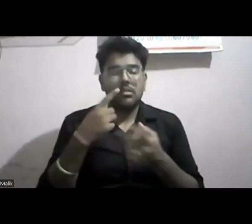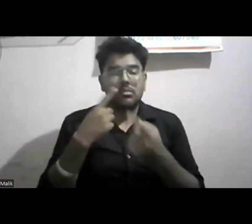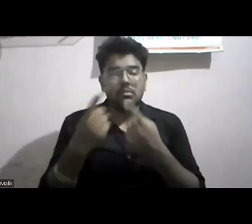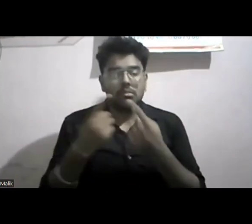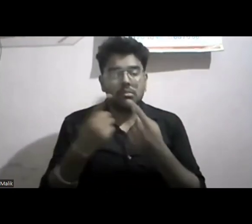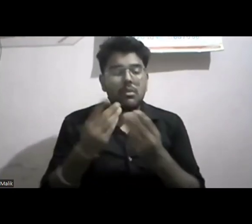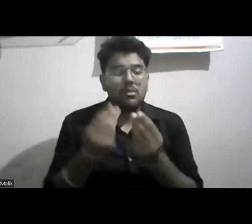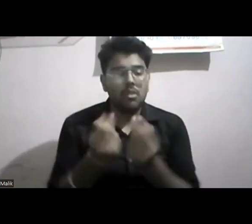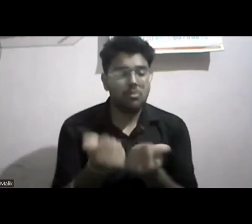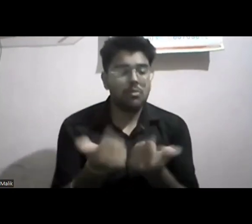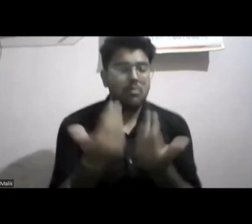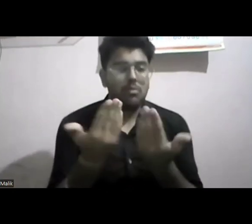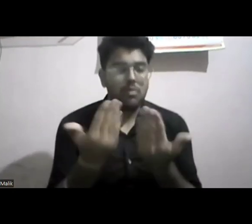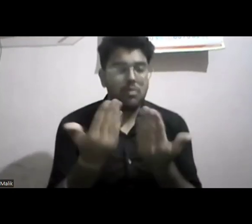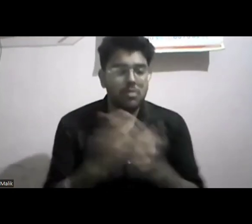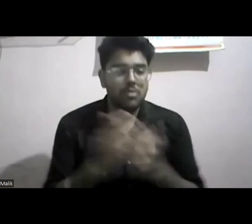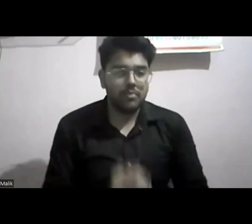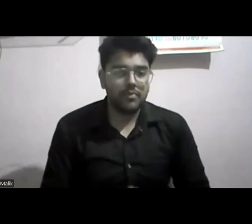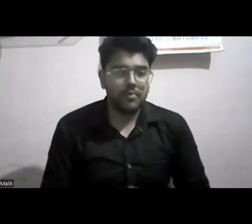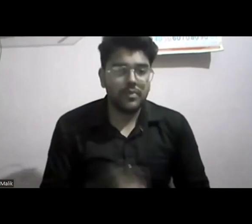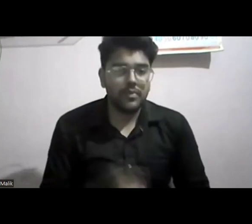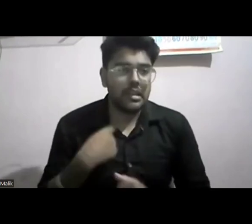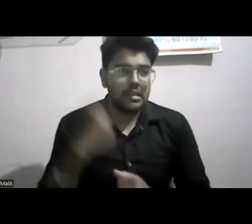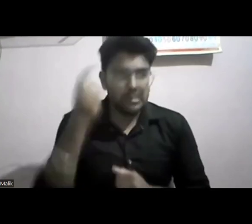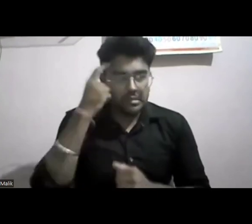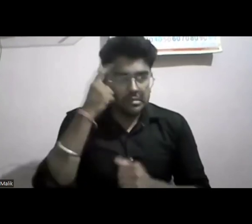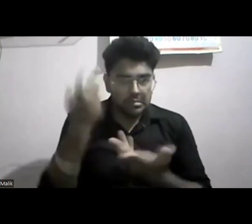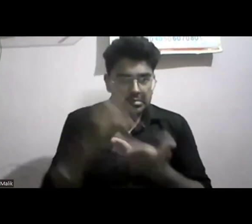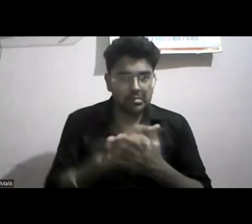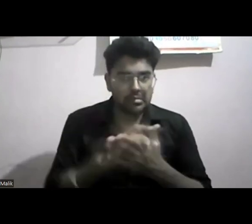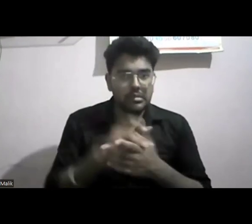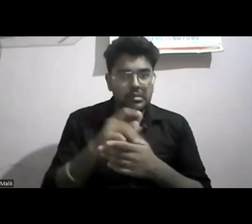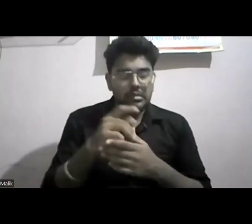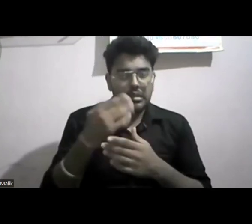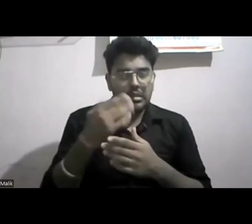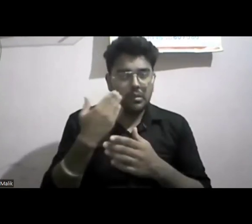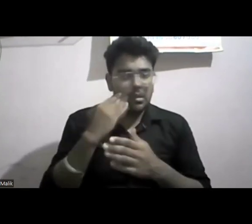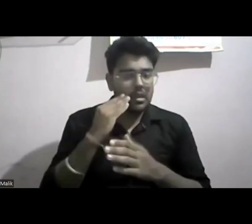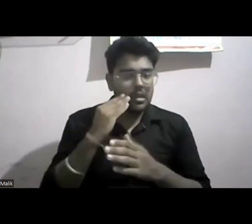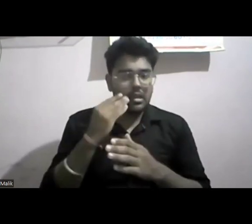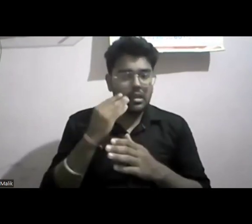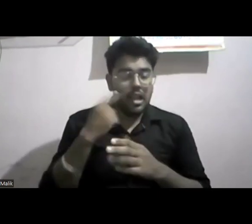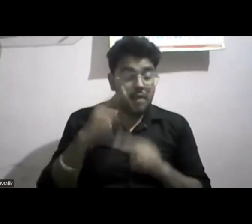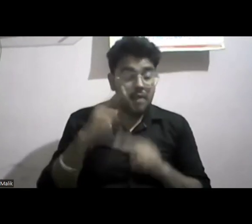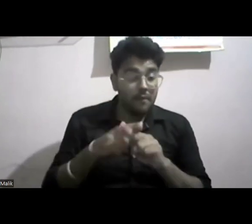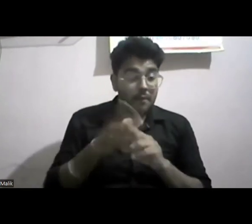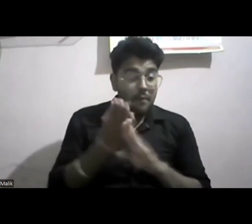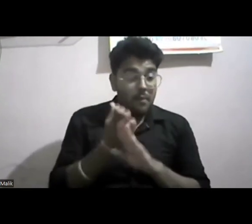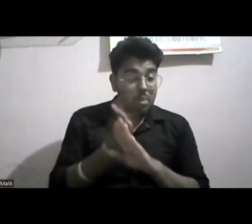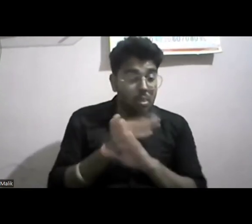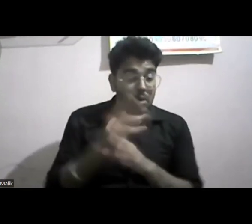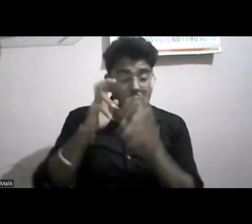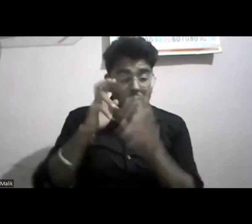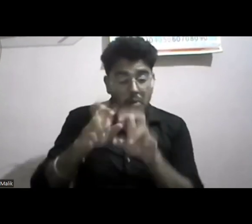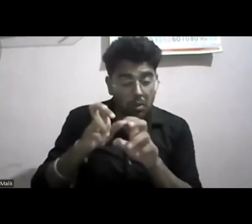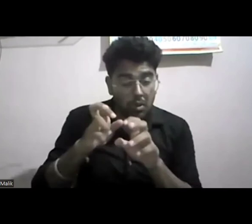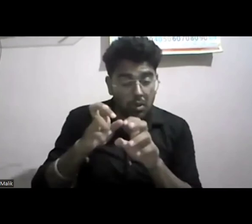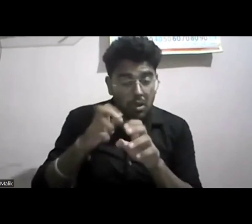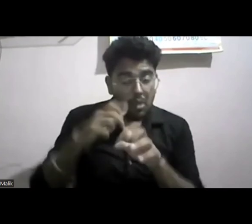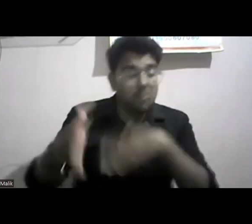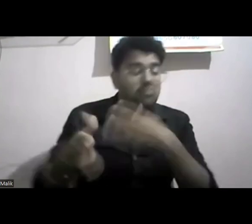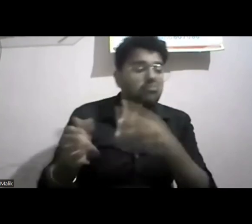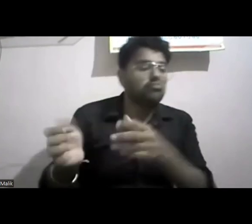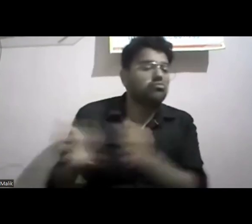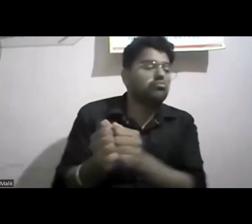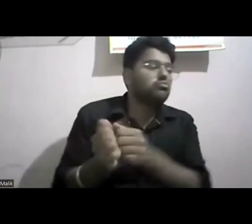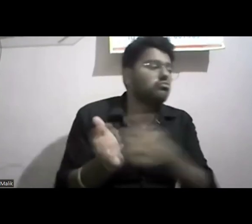So I think वो एक right kind of detection बहुत जरूरी है चीजों का. Yeah, ma'am. And one more thing, when